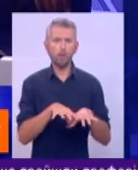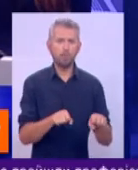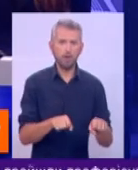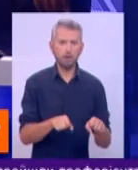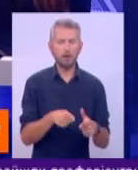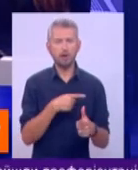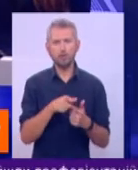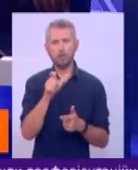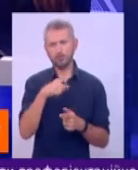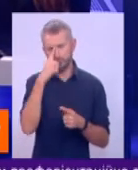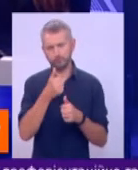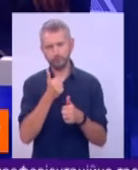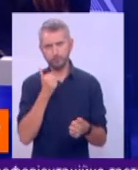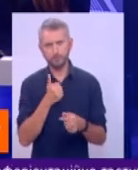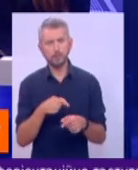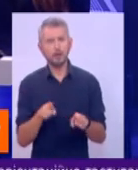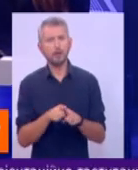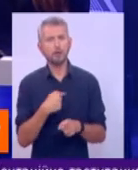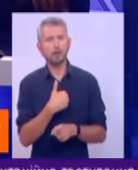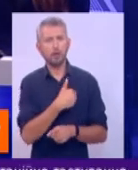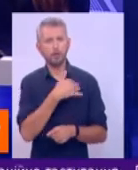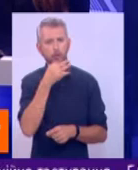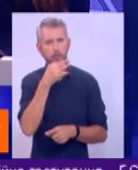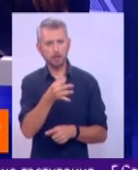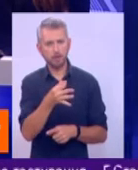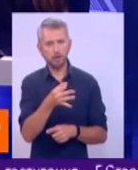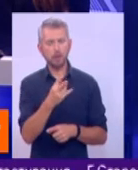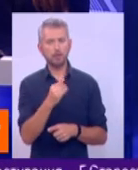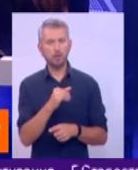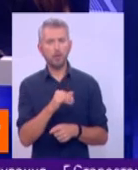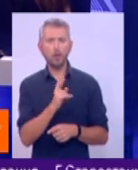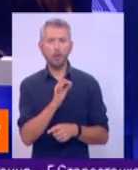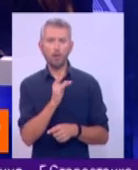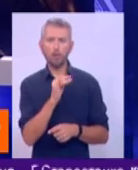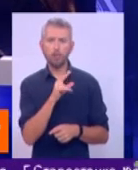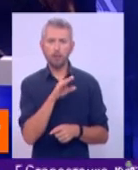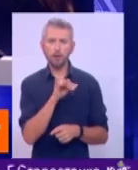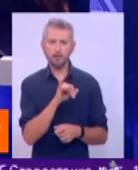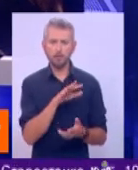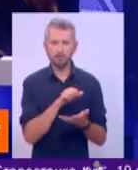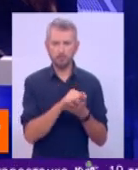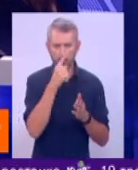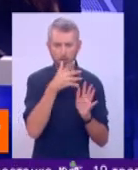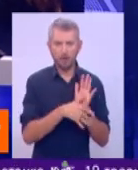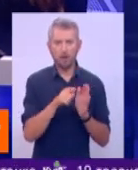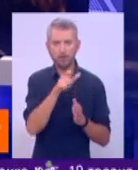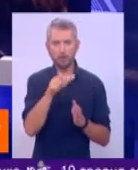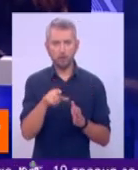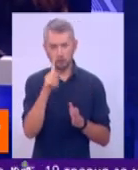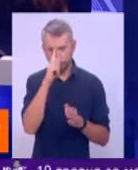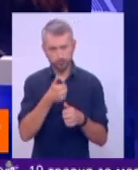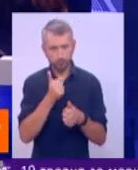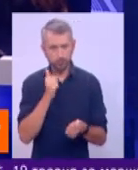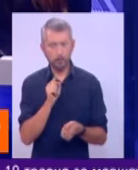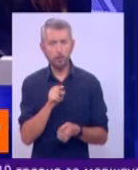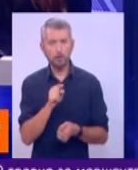не сповна розуму. Так я хочу сказати, ну окупанти, вони согласні, а оці люди не сповна розуму,